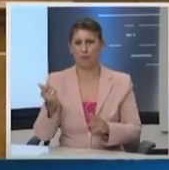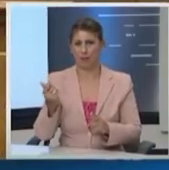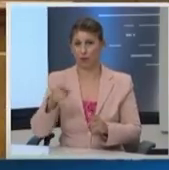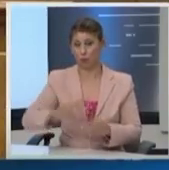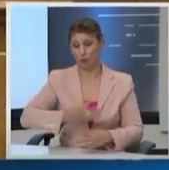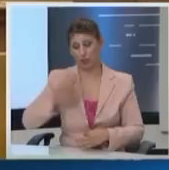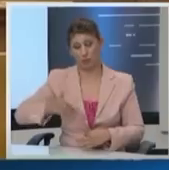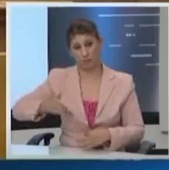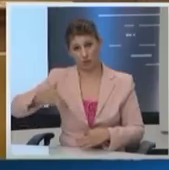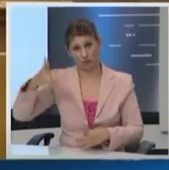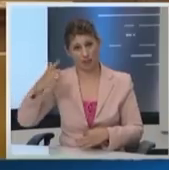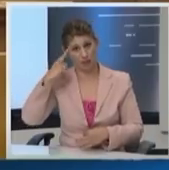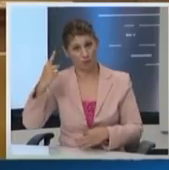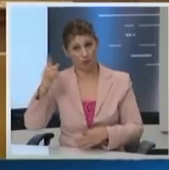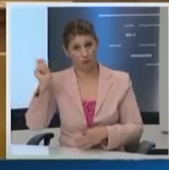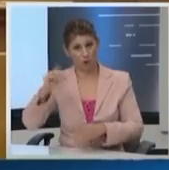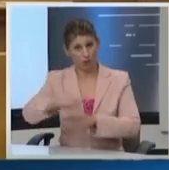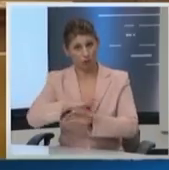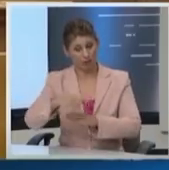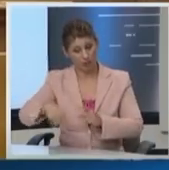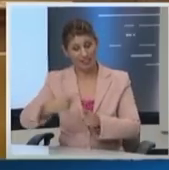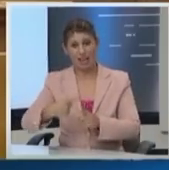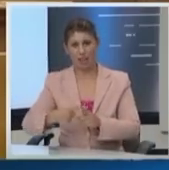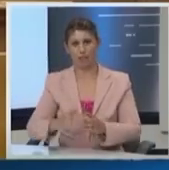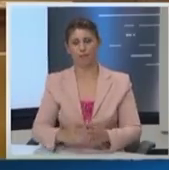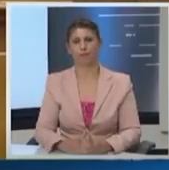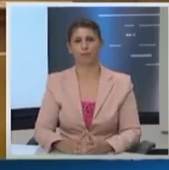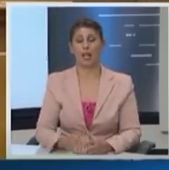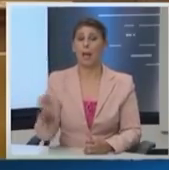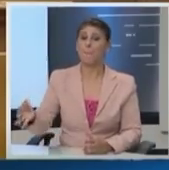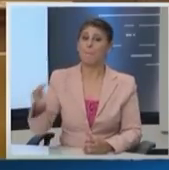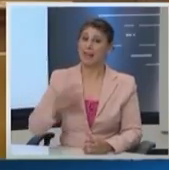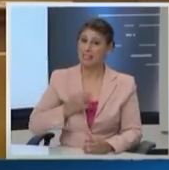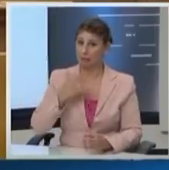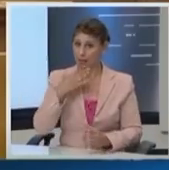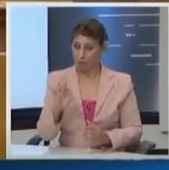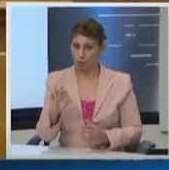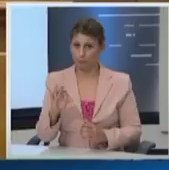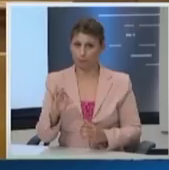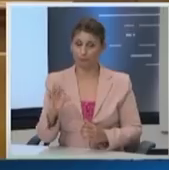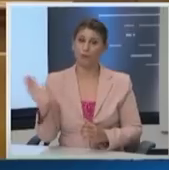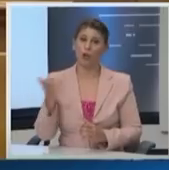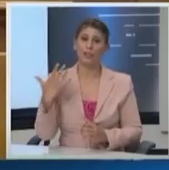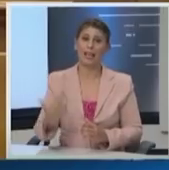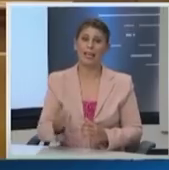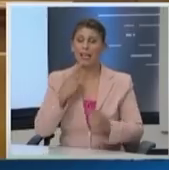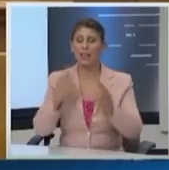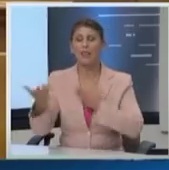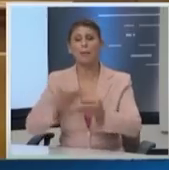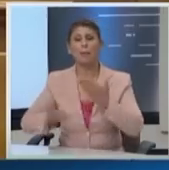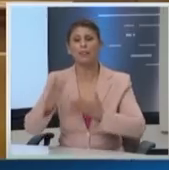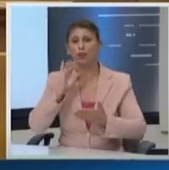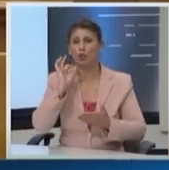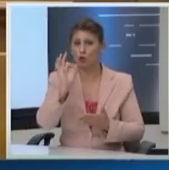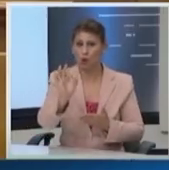νομίζω ότι έχει και το πολιτικό του σχέδιο για τη χώρα. Μας είπε λοιπόν ότι έχει διαπραγματευτικό